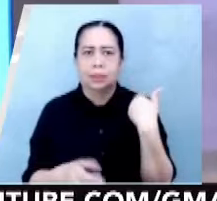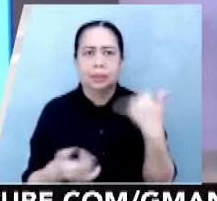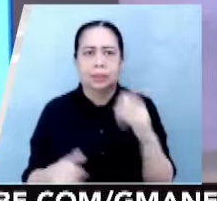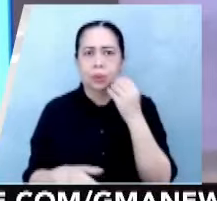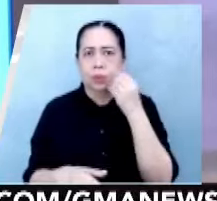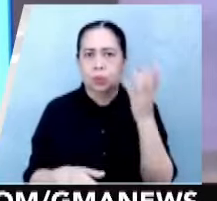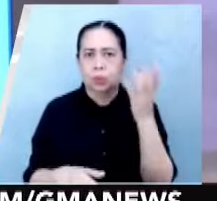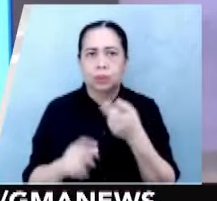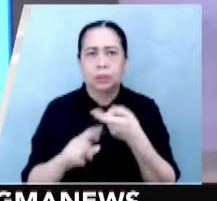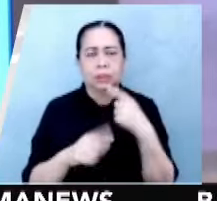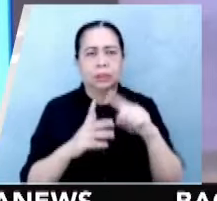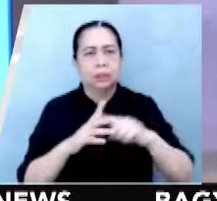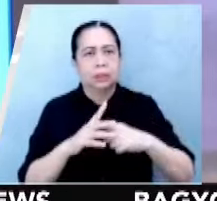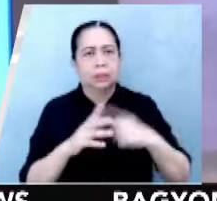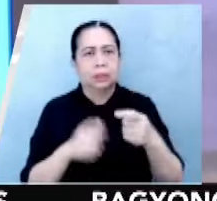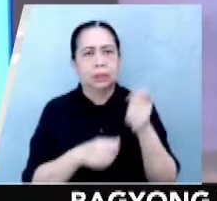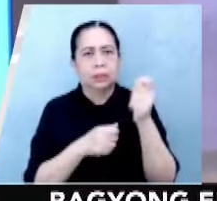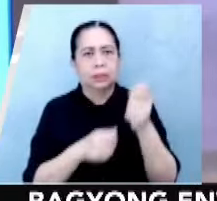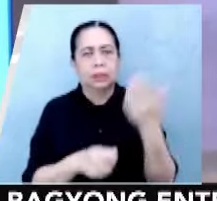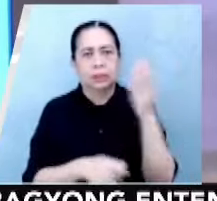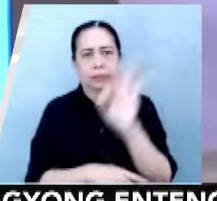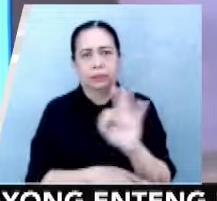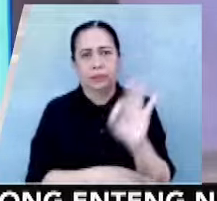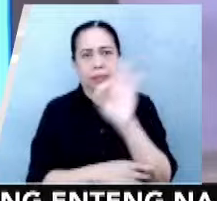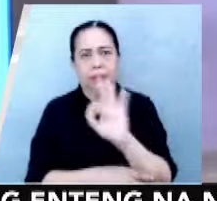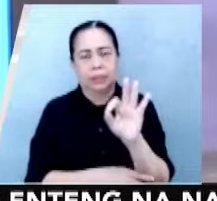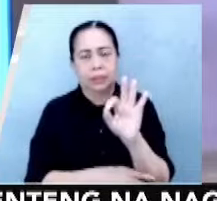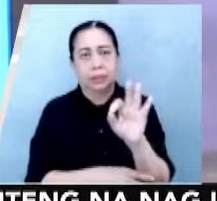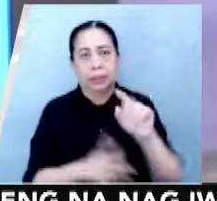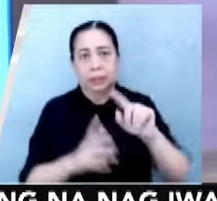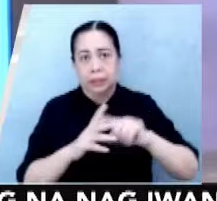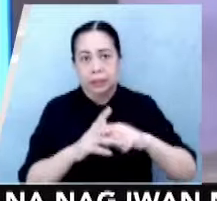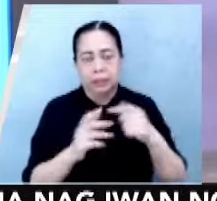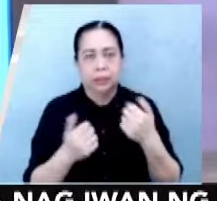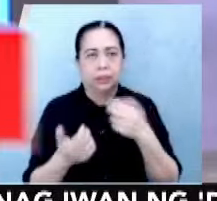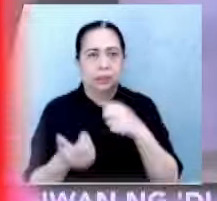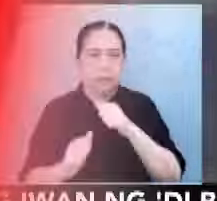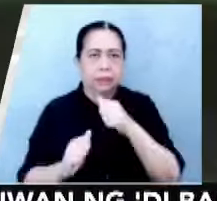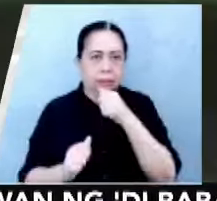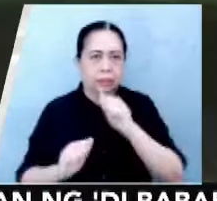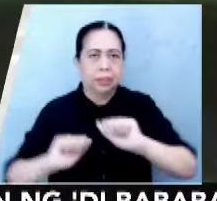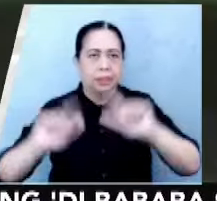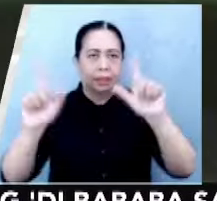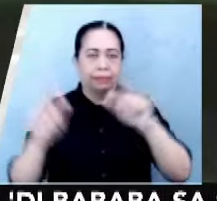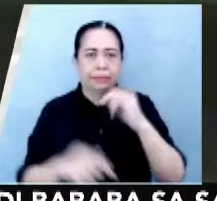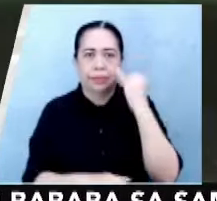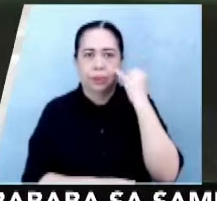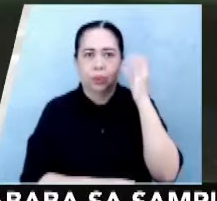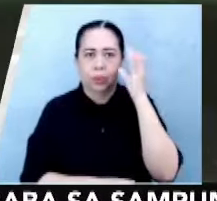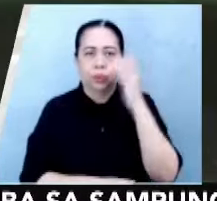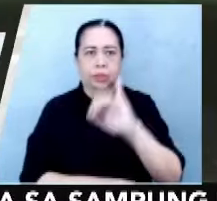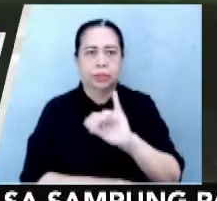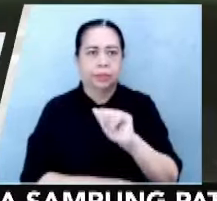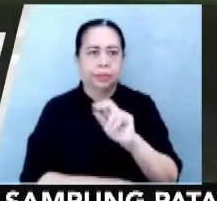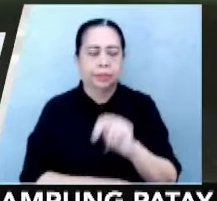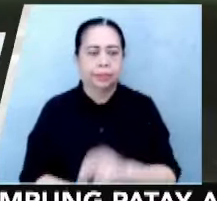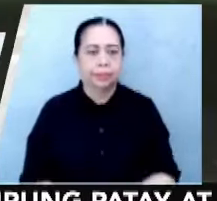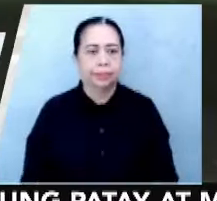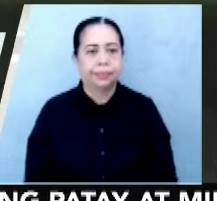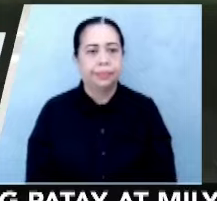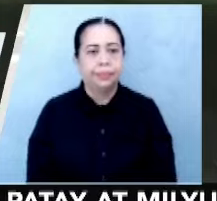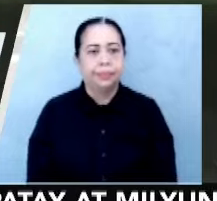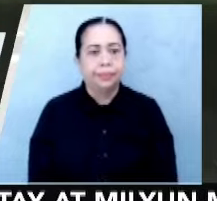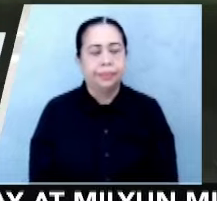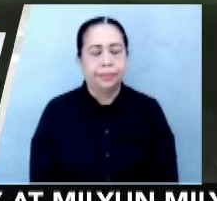nang pumalaot siya nitong Biyernes. Mula roon, nakatutok live si Ian Cruz. Ian?